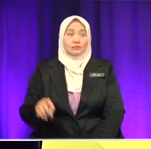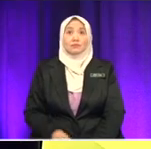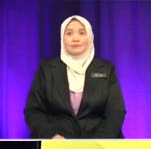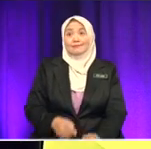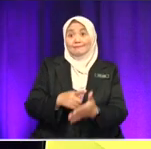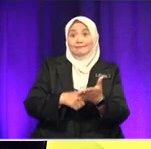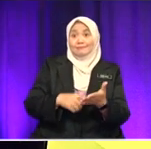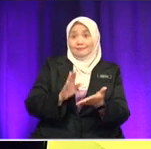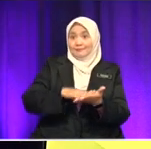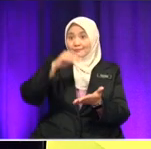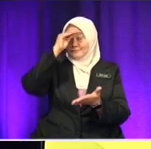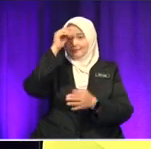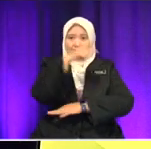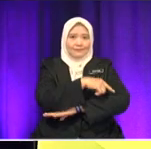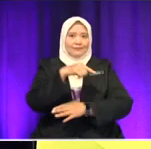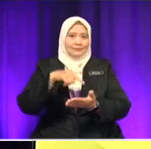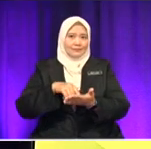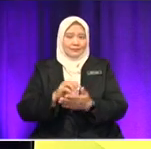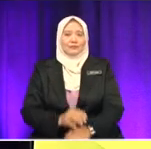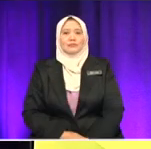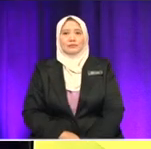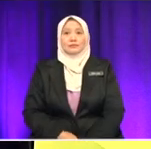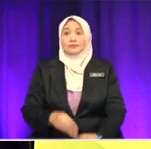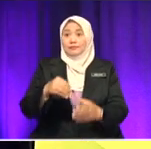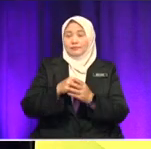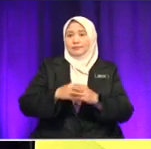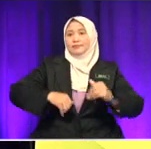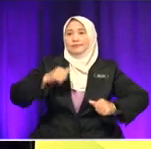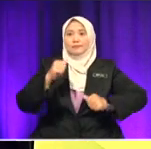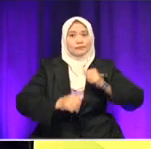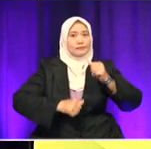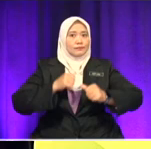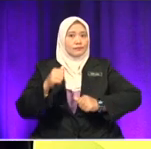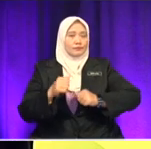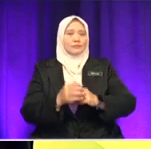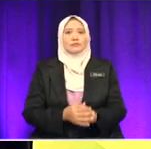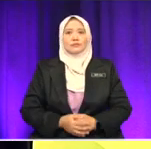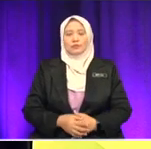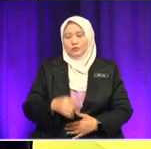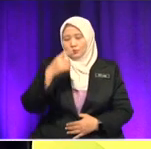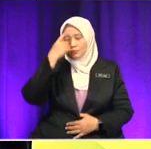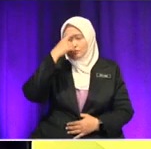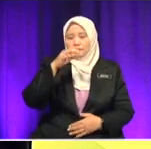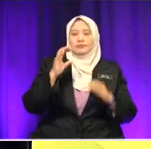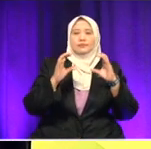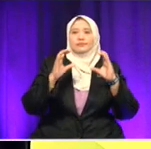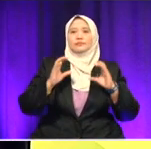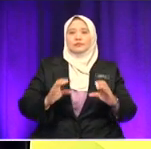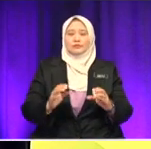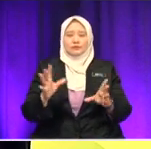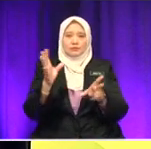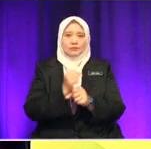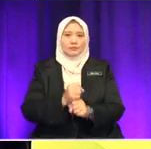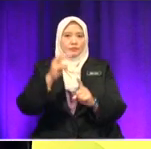Tentunya, hari ini kita akan belajar tentang mata pelajaran sains di mana kita kongsikan bagaimana tips dan juga cara untuk mendapatkan markah yang